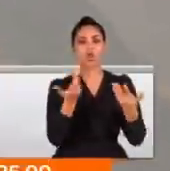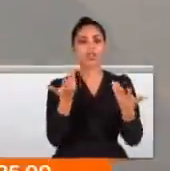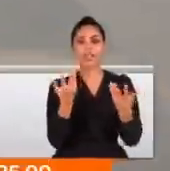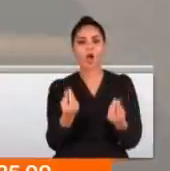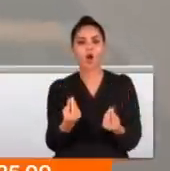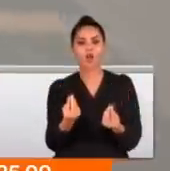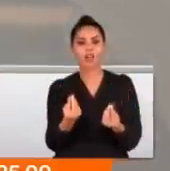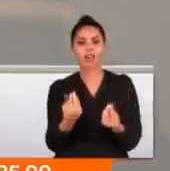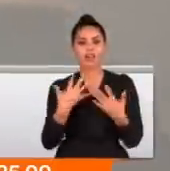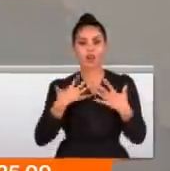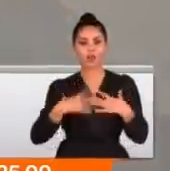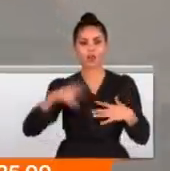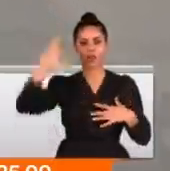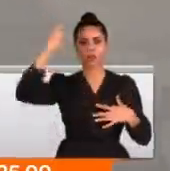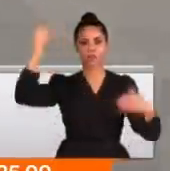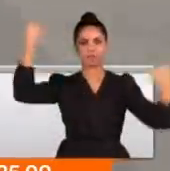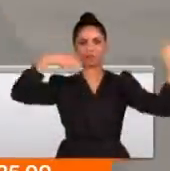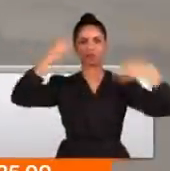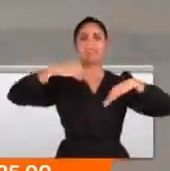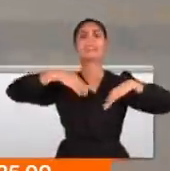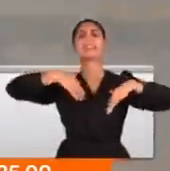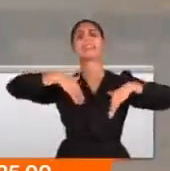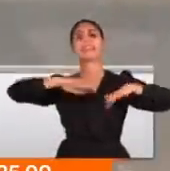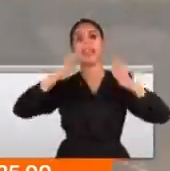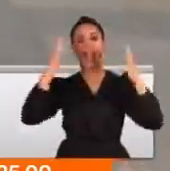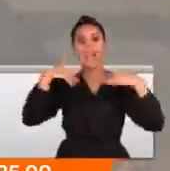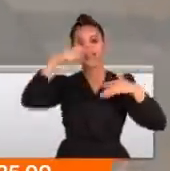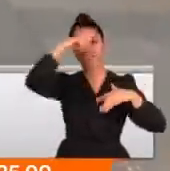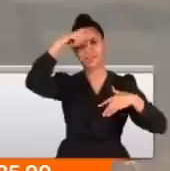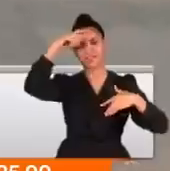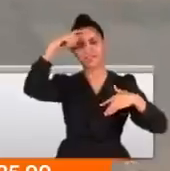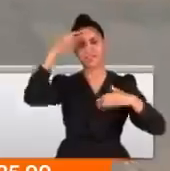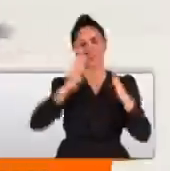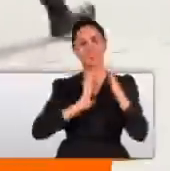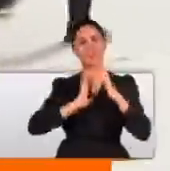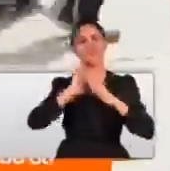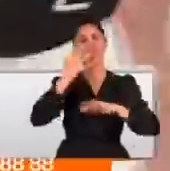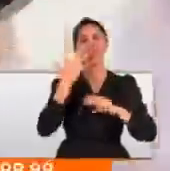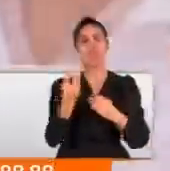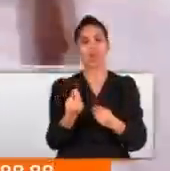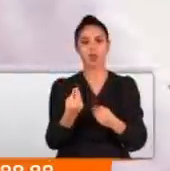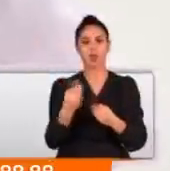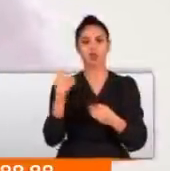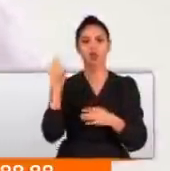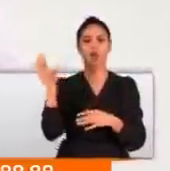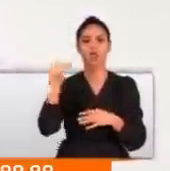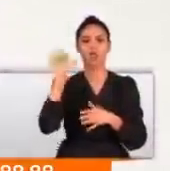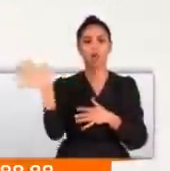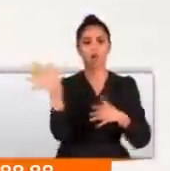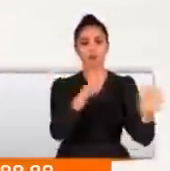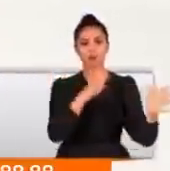olacak? Elbette ki üstümüze güneş ışınları düşmeyecek ama havanın sıcaklığı iyiden iyiye artacak. Buz bulutu gibi bir şey mi?